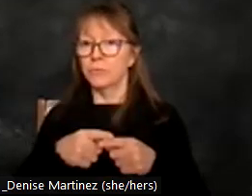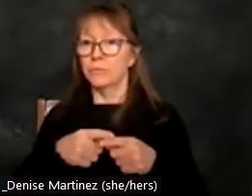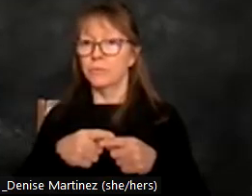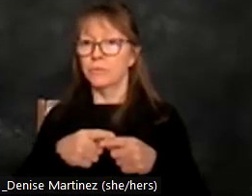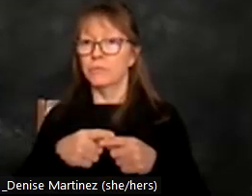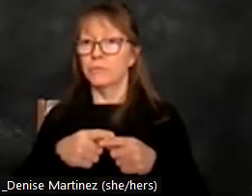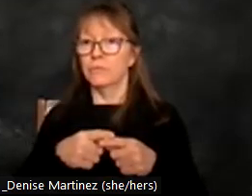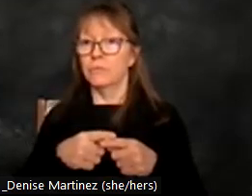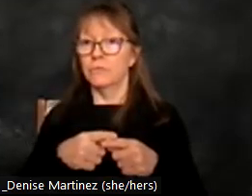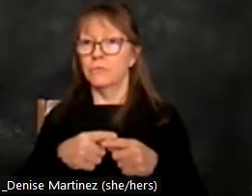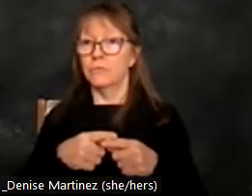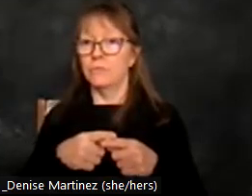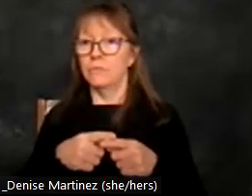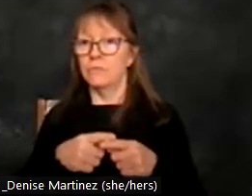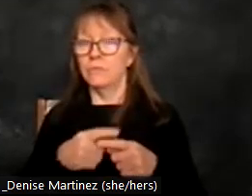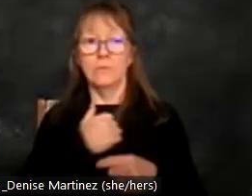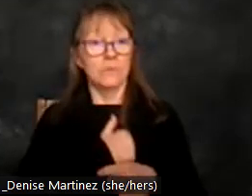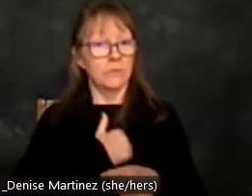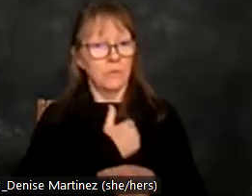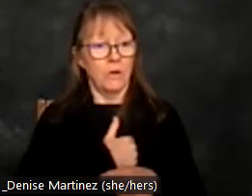worries. Find my thing.